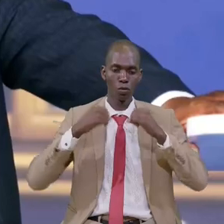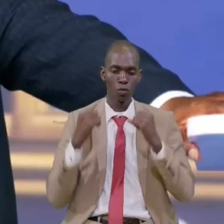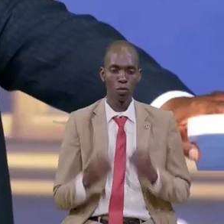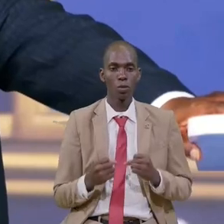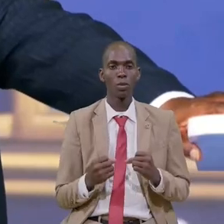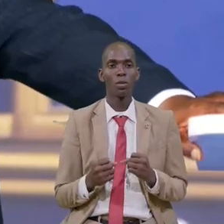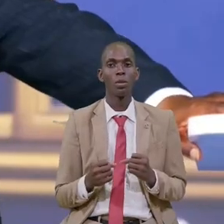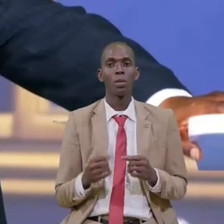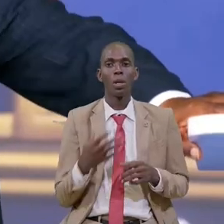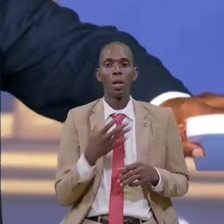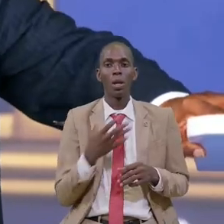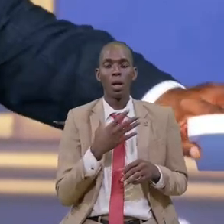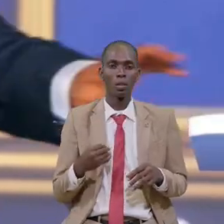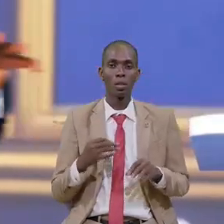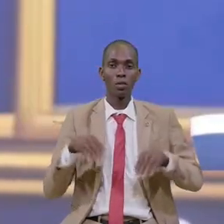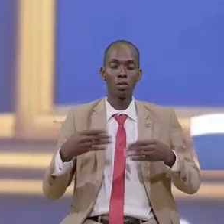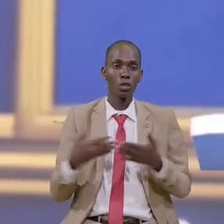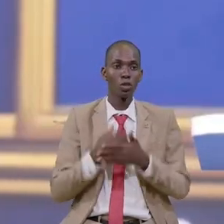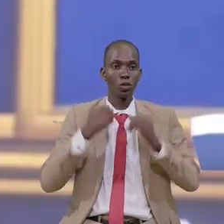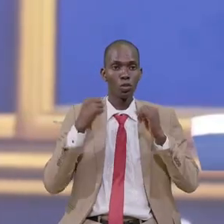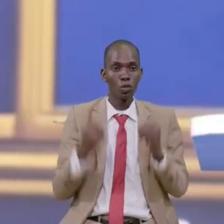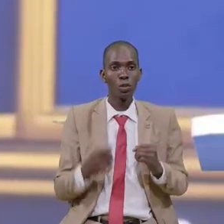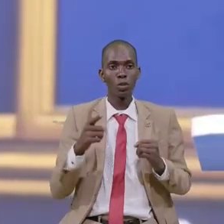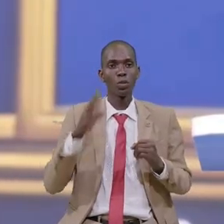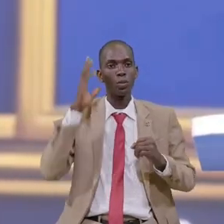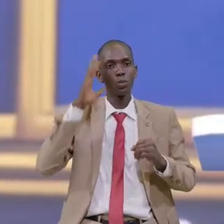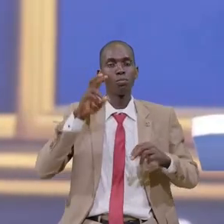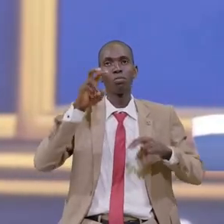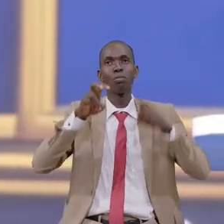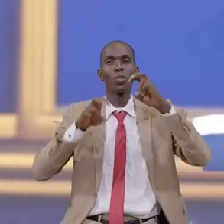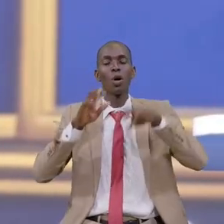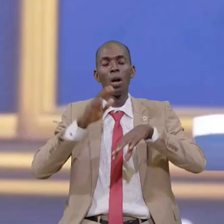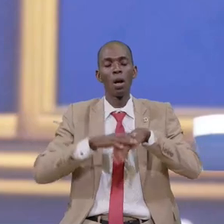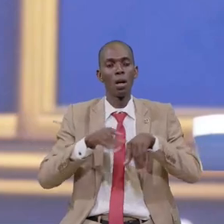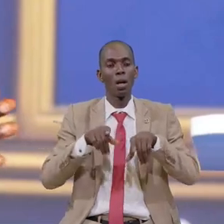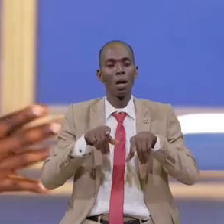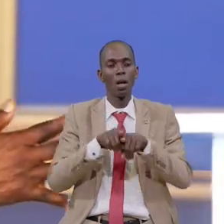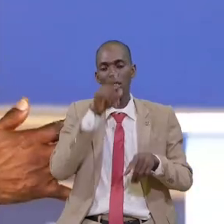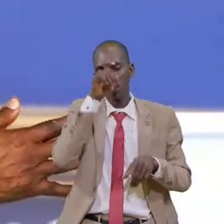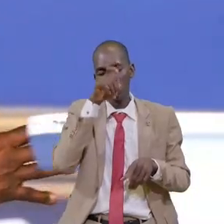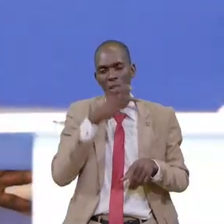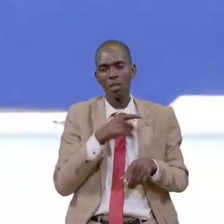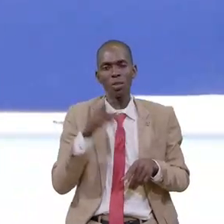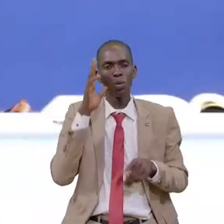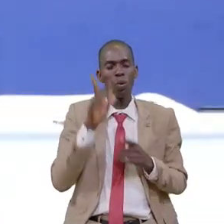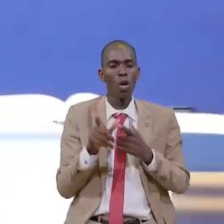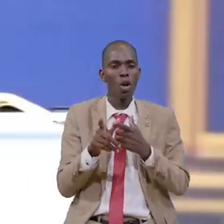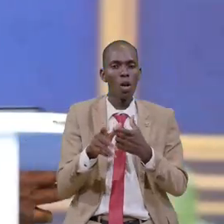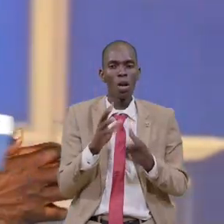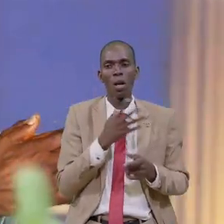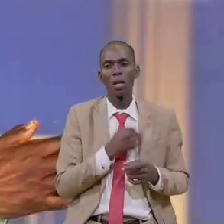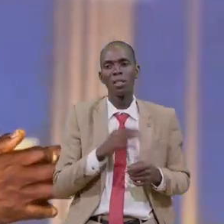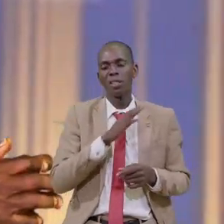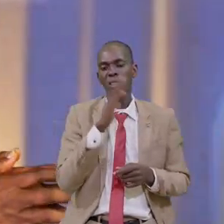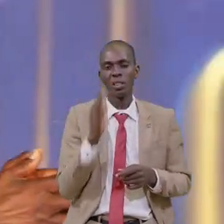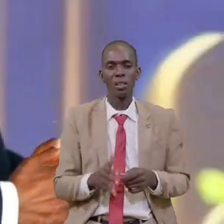vol comme les aigles et tu cours et tu ne te lasses point. Il marche et ne se